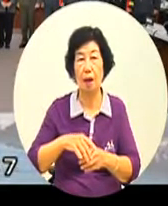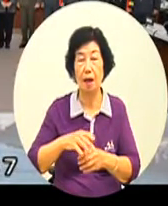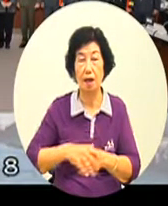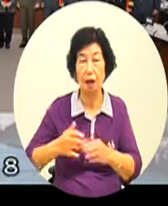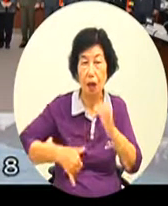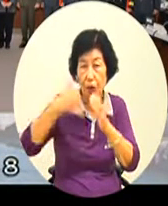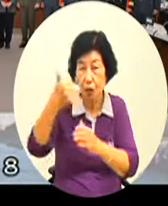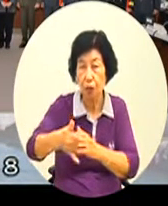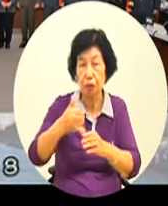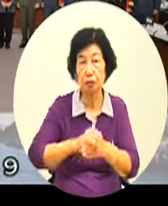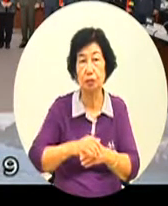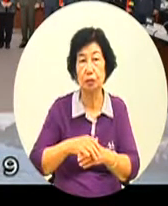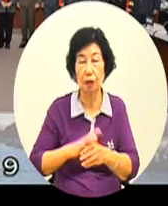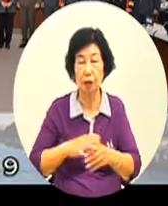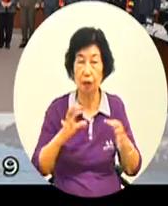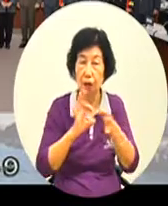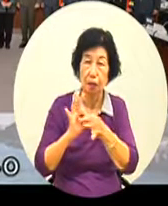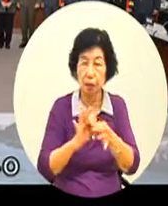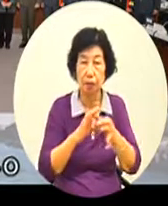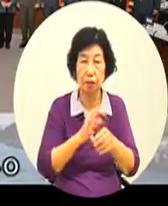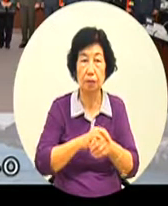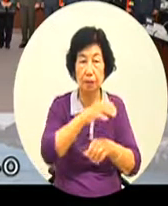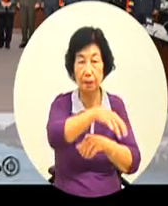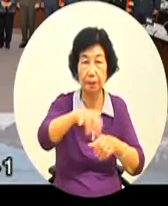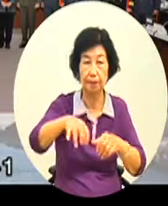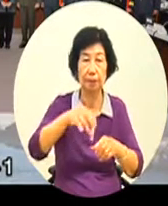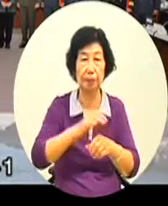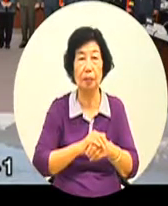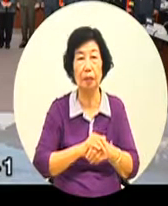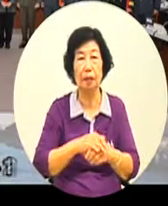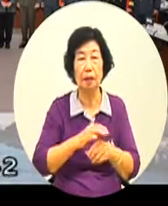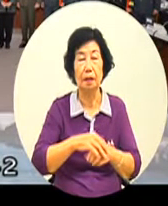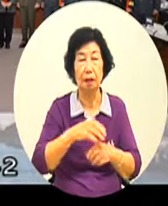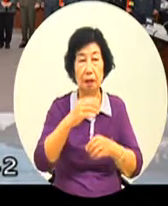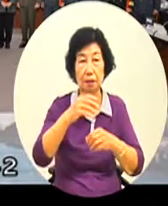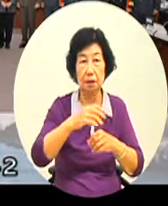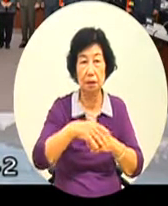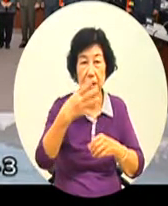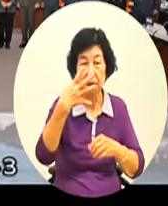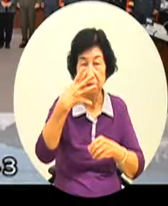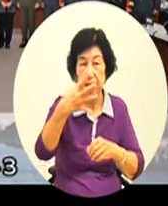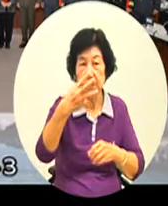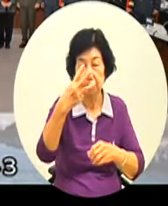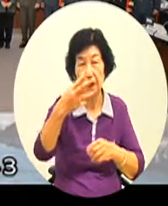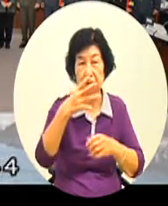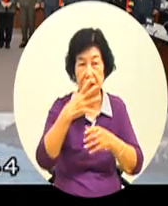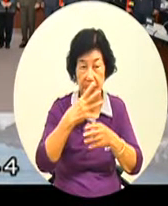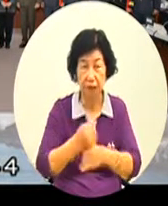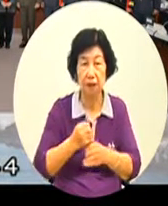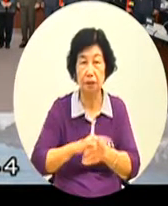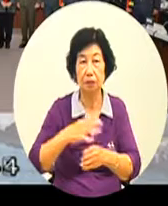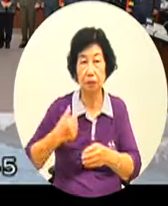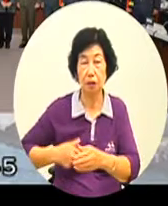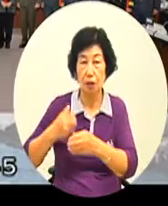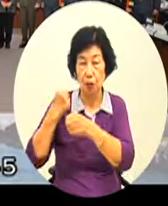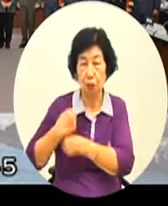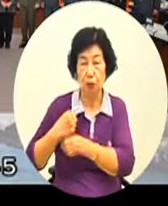关怀服役主力，分别在三节至军方实施进京闹经活动。本年度计